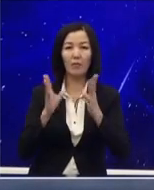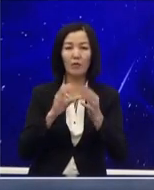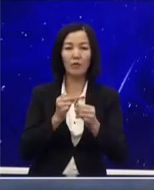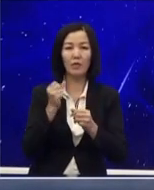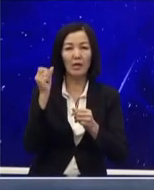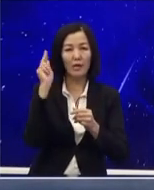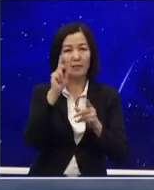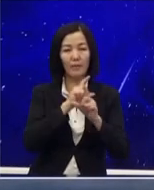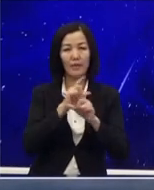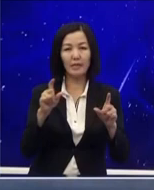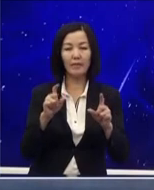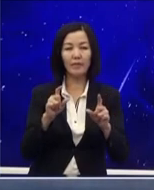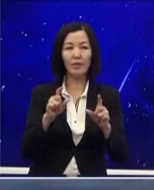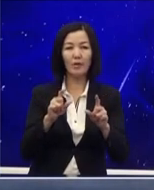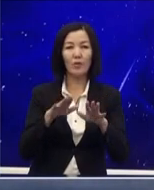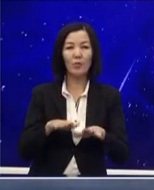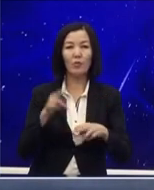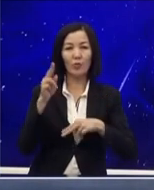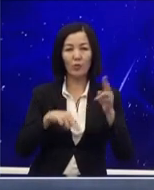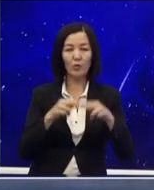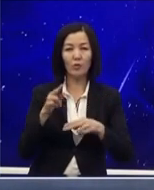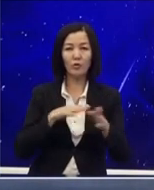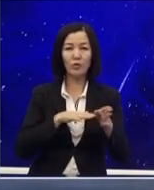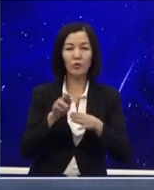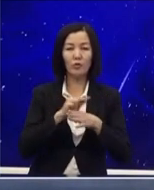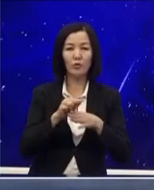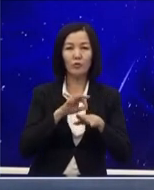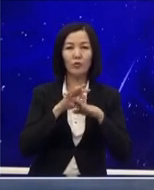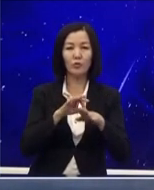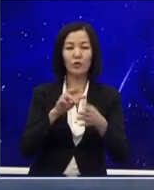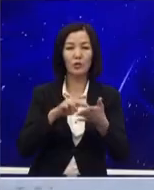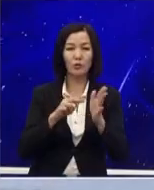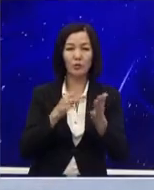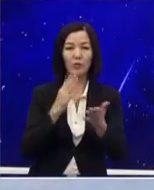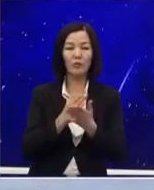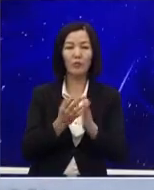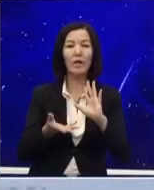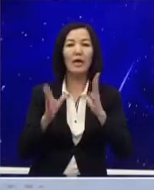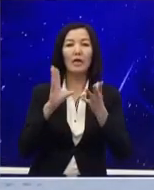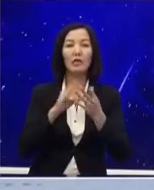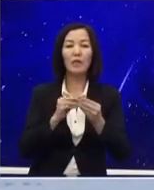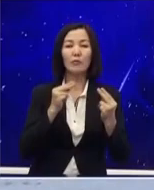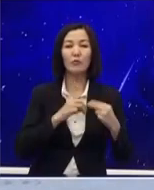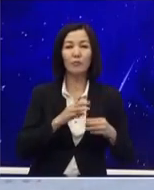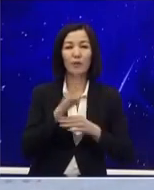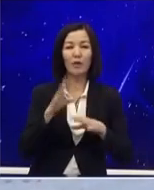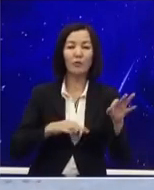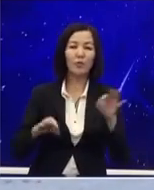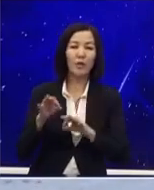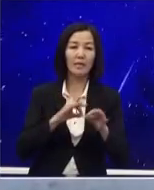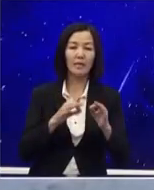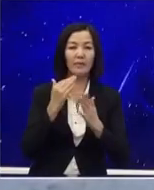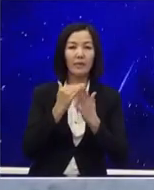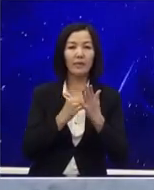және фельдшерлік пункттердің құрылысы және күрделі жөндеу жұмыстары жүргізіледі деп жоспарлап отырмыз. Жалпы ауданда жұмыспен қамту жол картасы